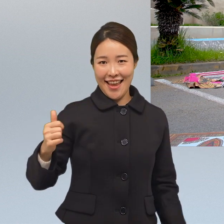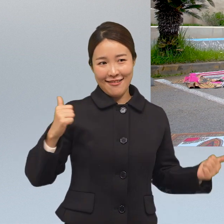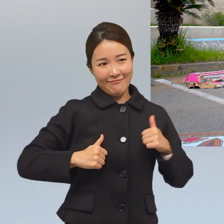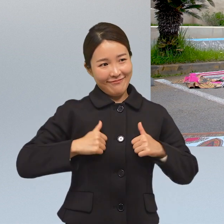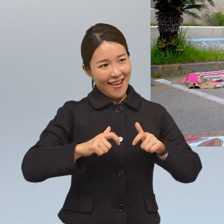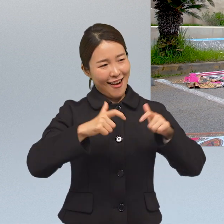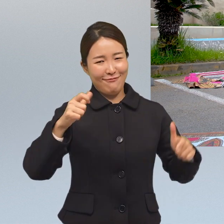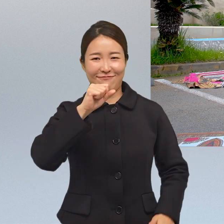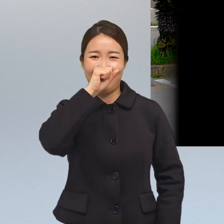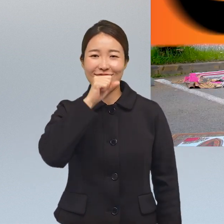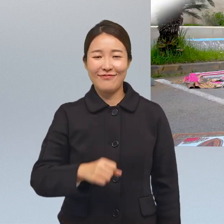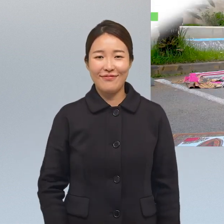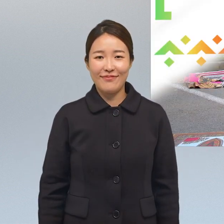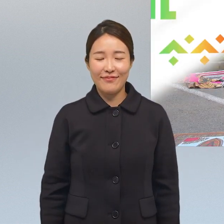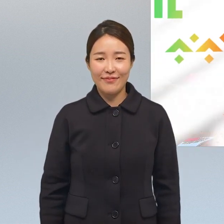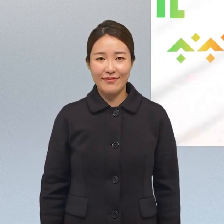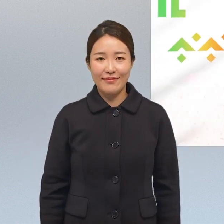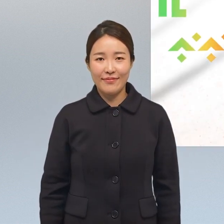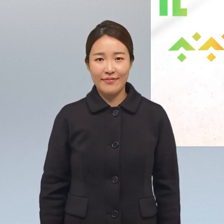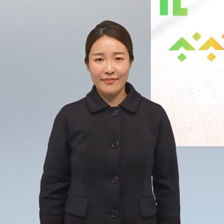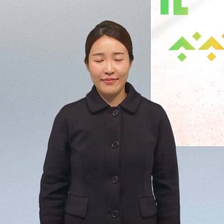키텐게를 입었으면 좋겠습니다.